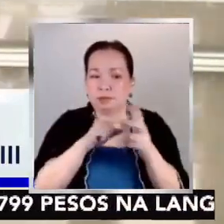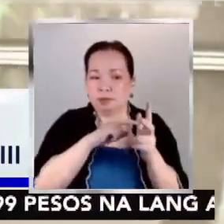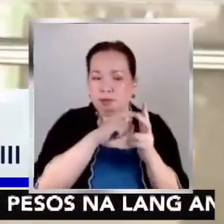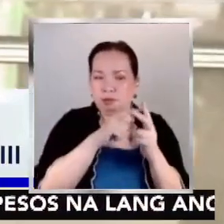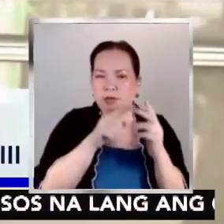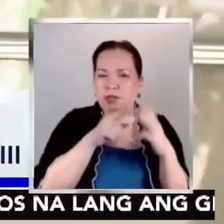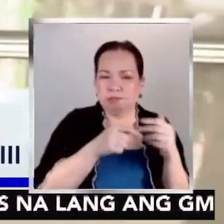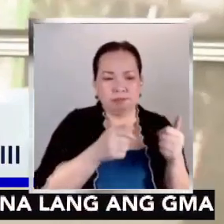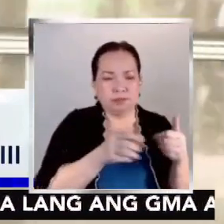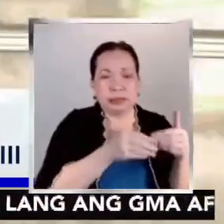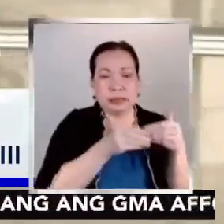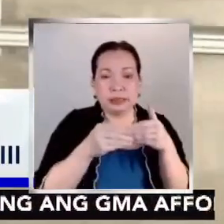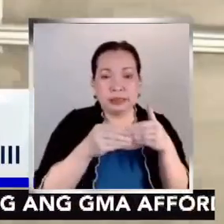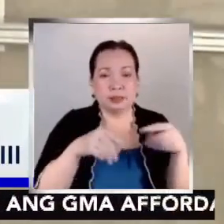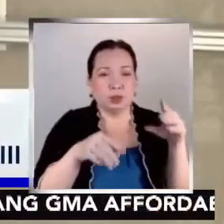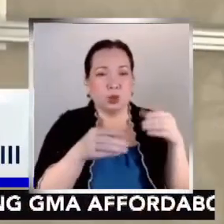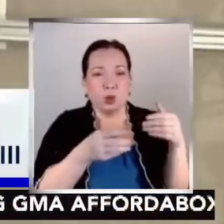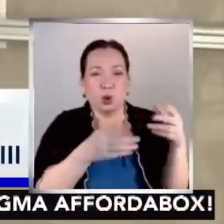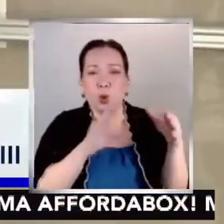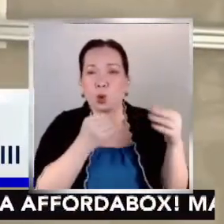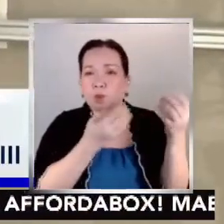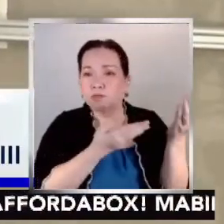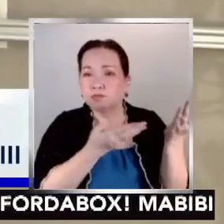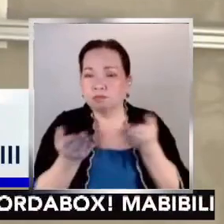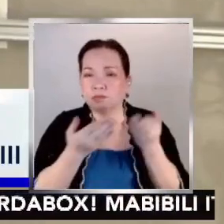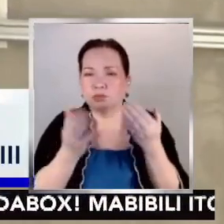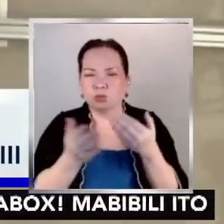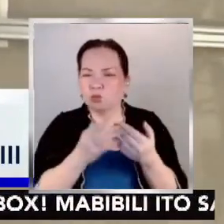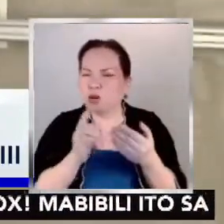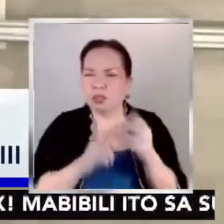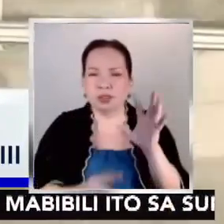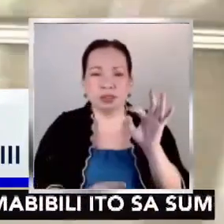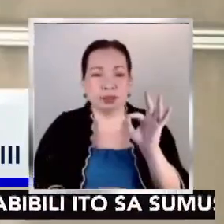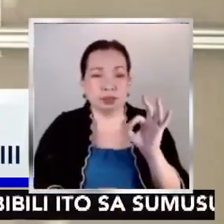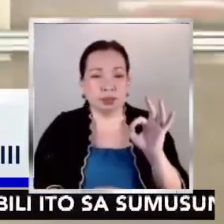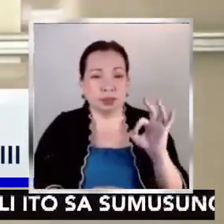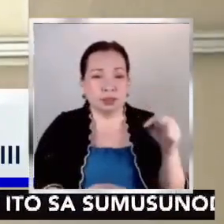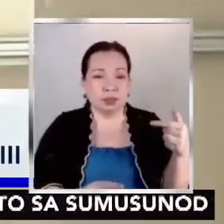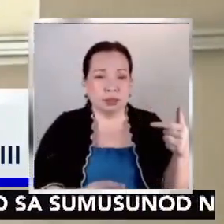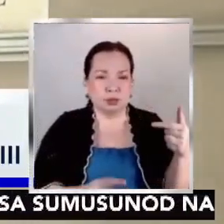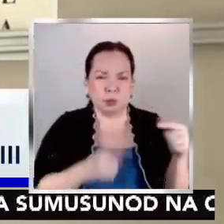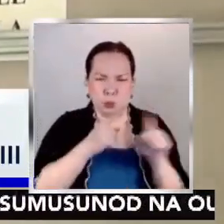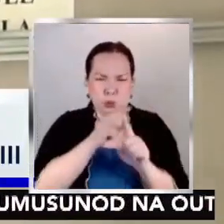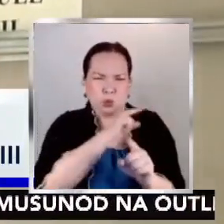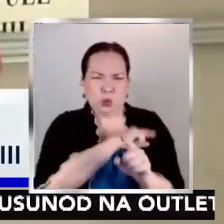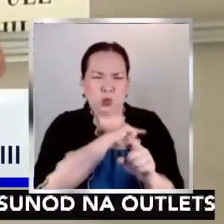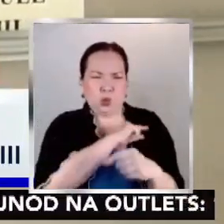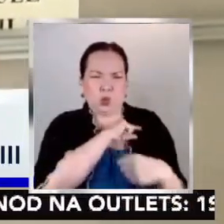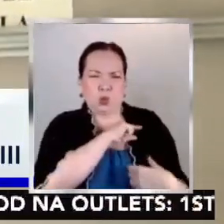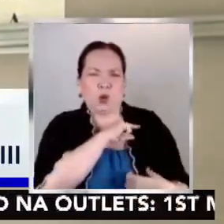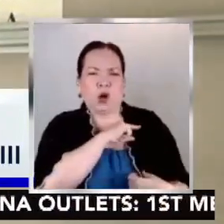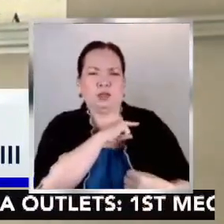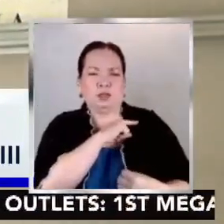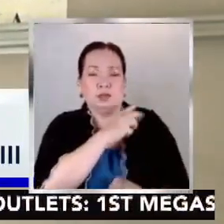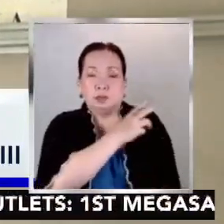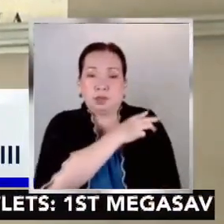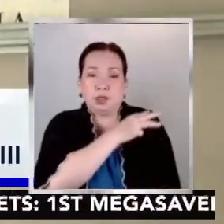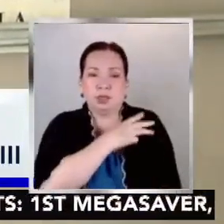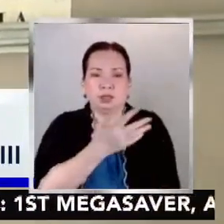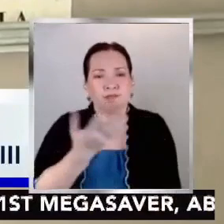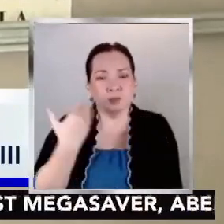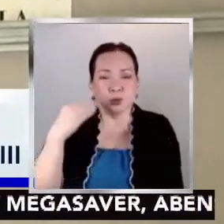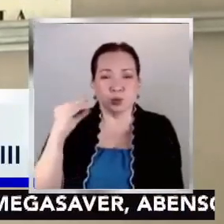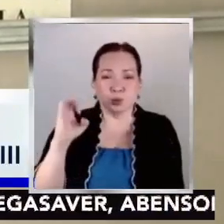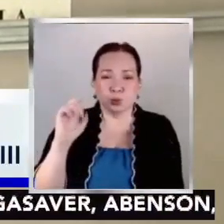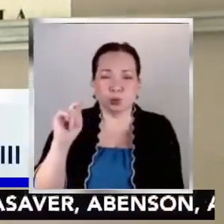operation. Ito yung pag-deliver ng 900 grams ng high-grade marijuana o kush noong October 11 kay Remulla III na